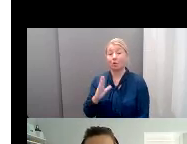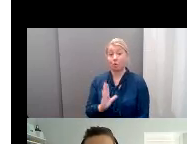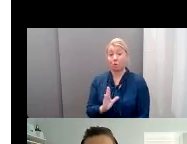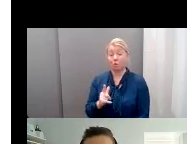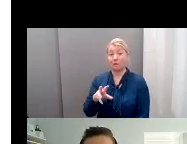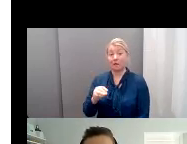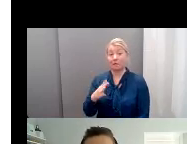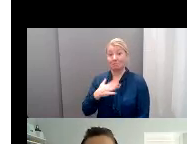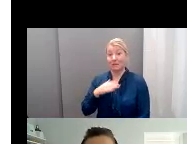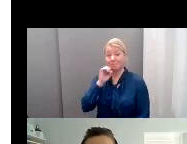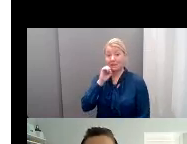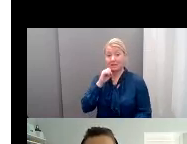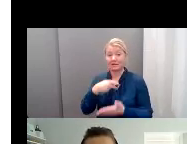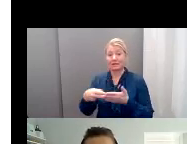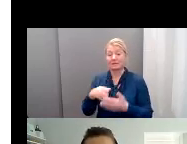julia.baner,